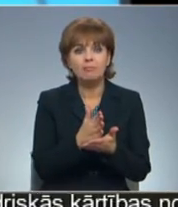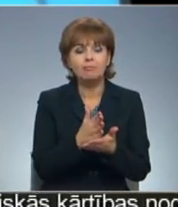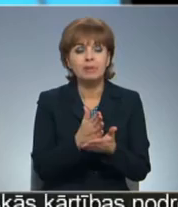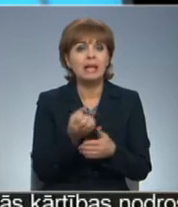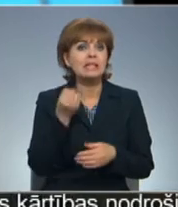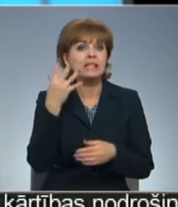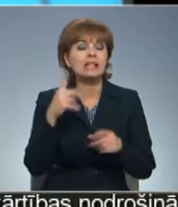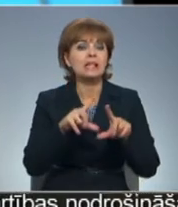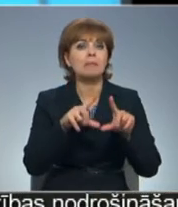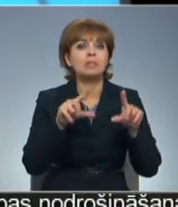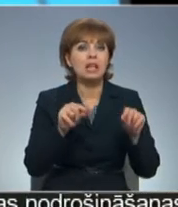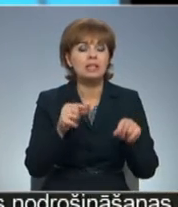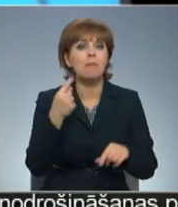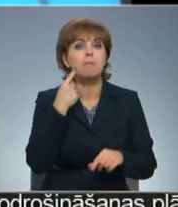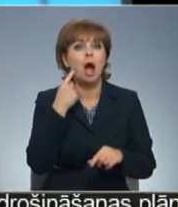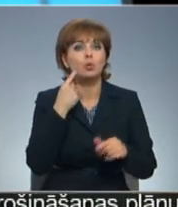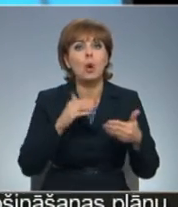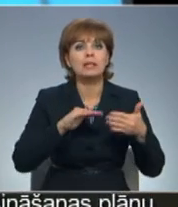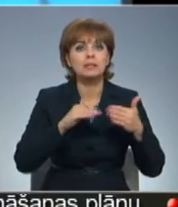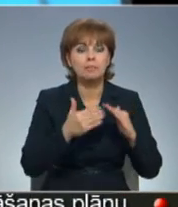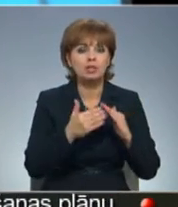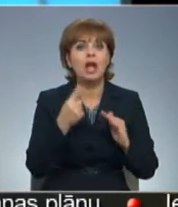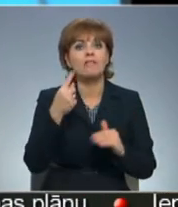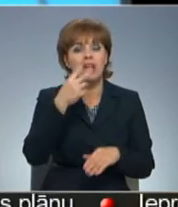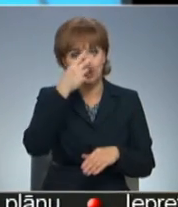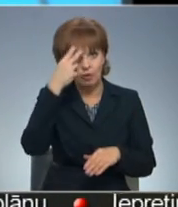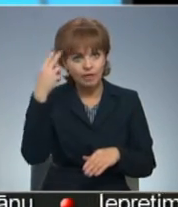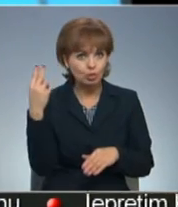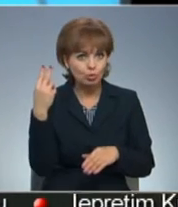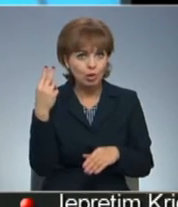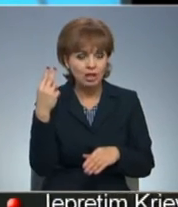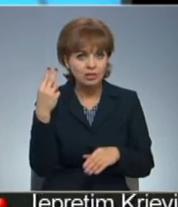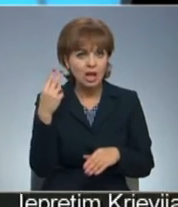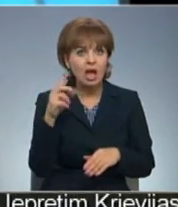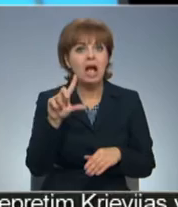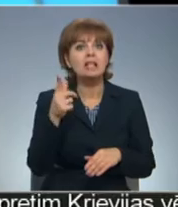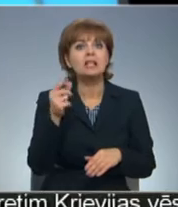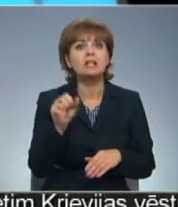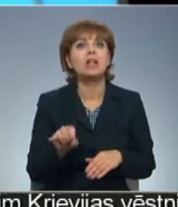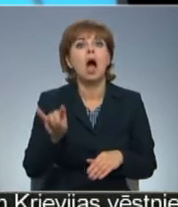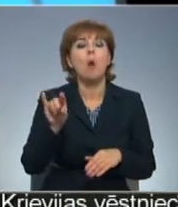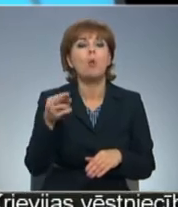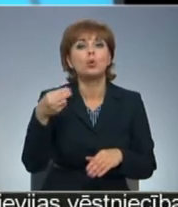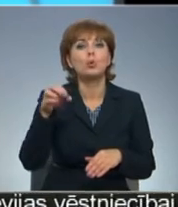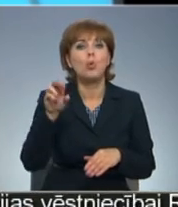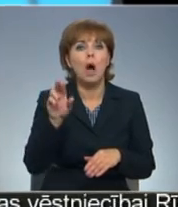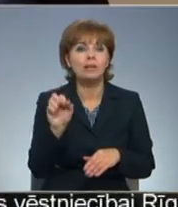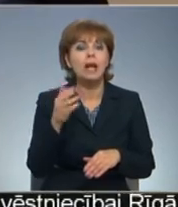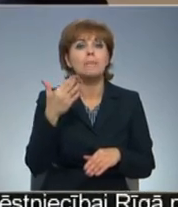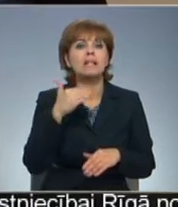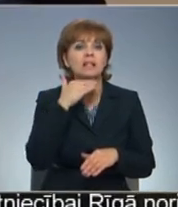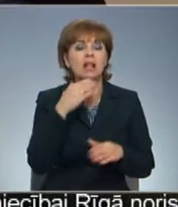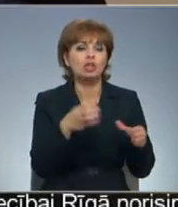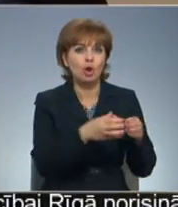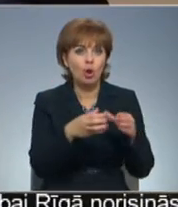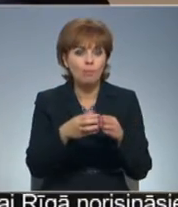iestādēm Madonas pilsētā un vienu vidusskolu Ļaudonā mums ir 5 klašu komplekti.